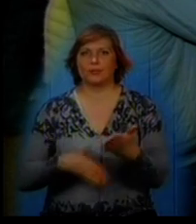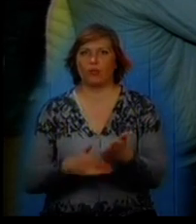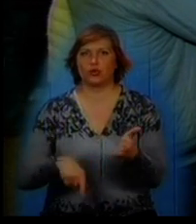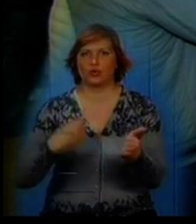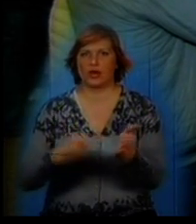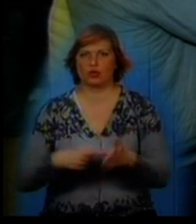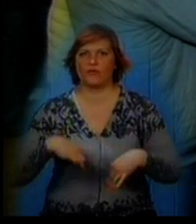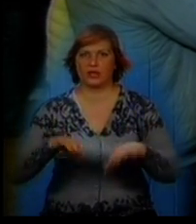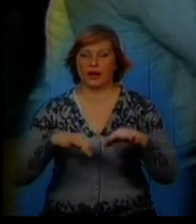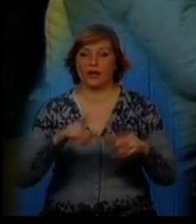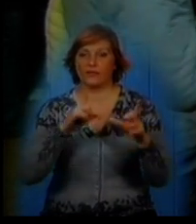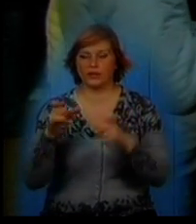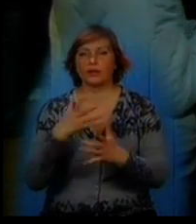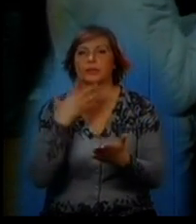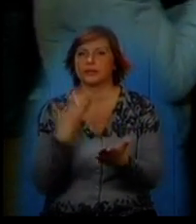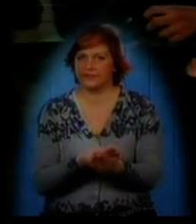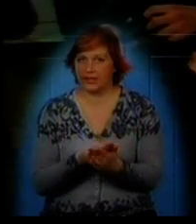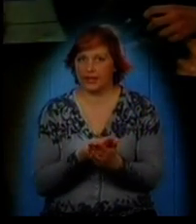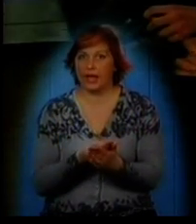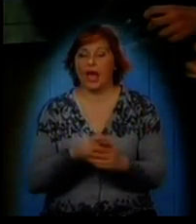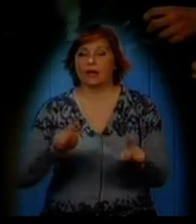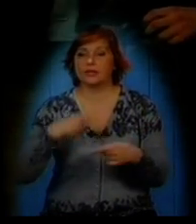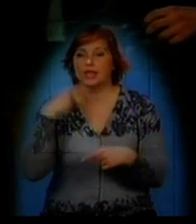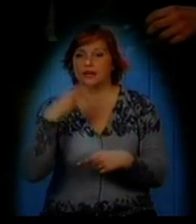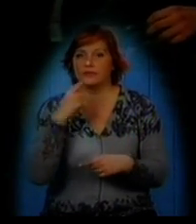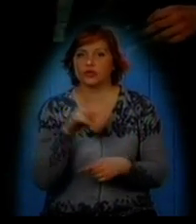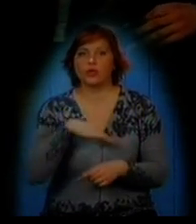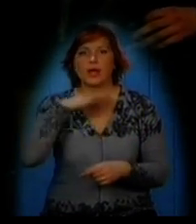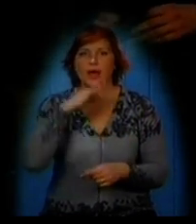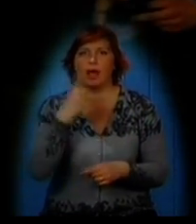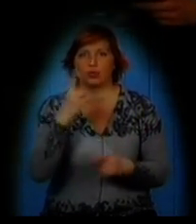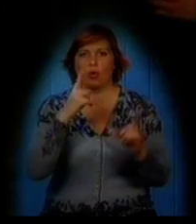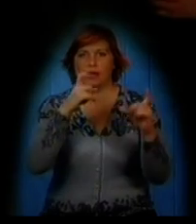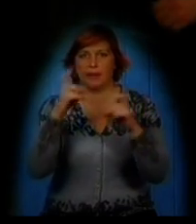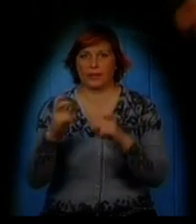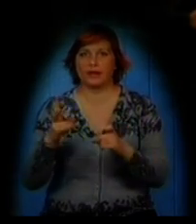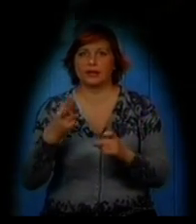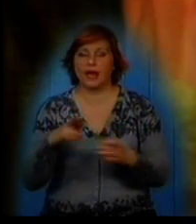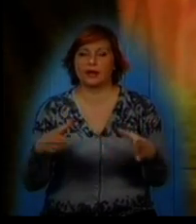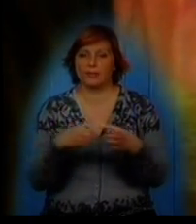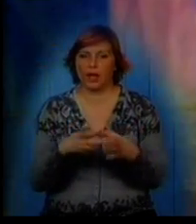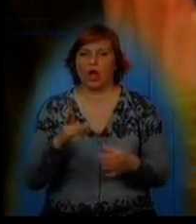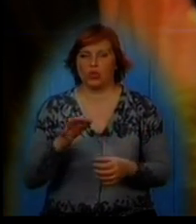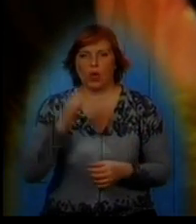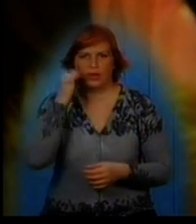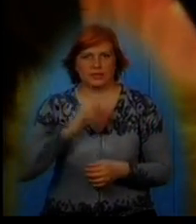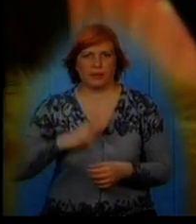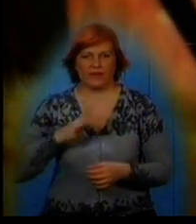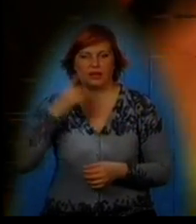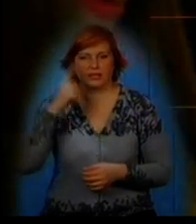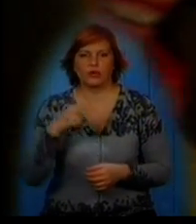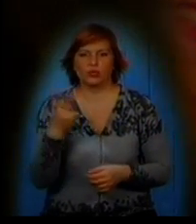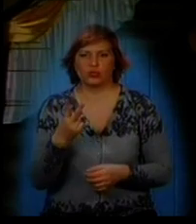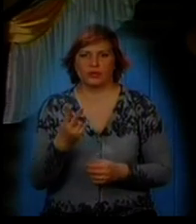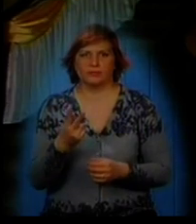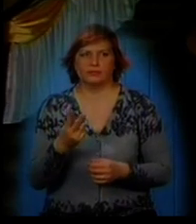транспорта. Фотоаппаратура, конечно, своя. Организаторы говорят, что достаточно и одной камеры на команду. Но бывалые знают. Лучше